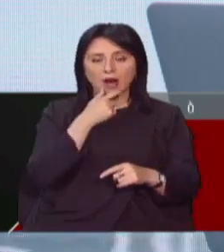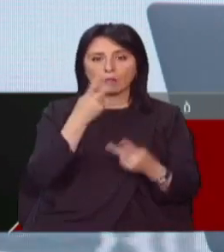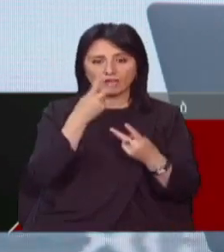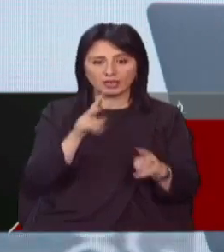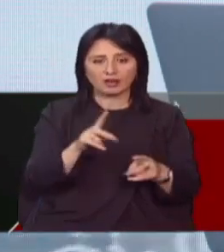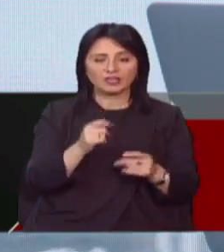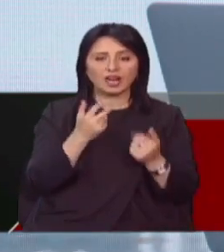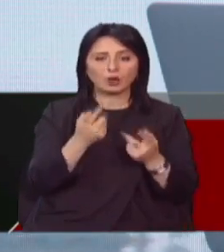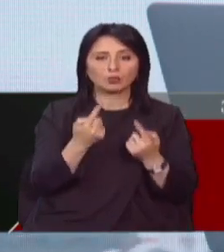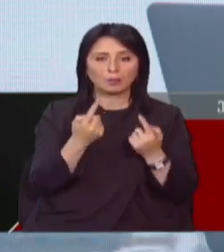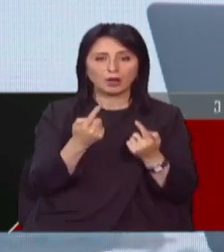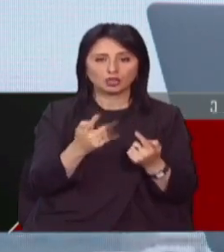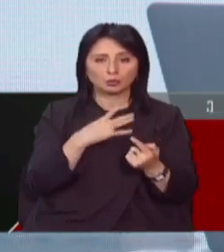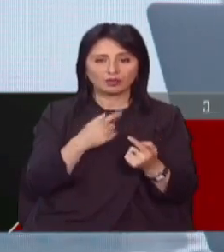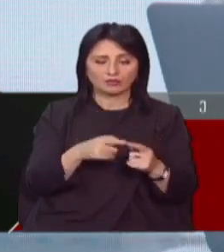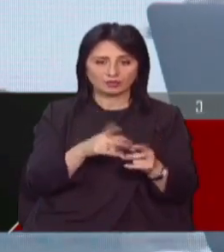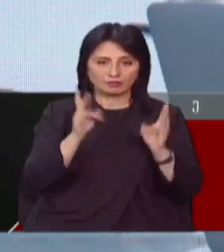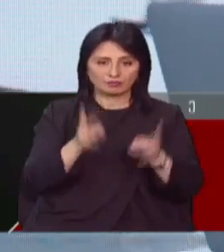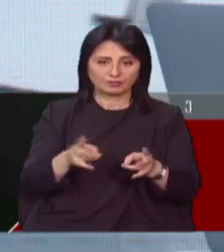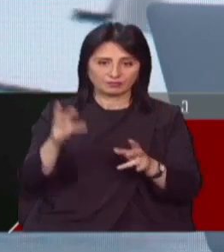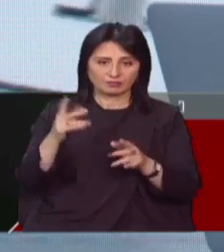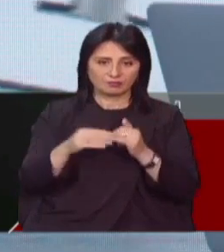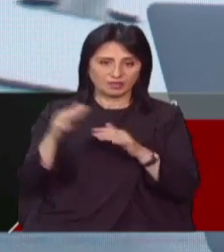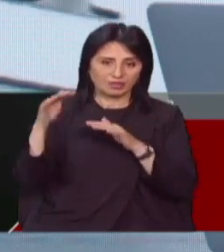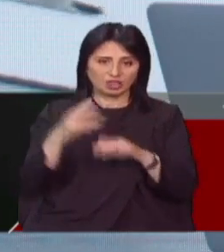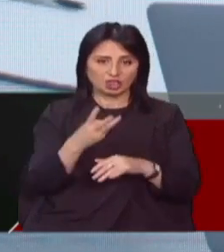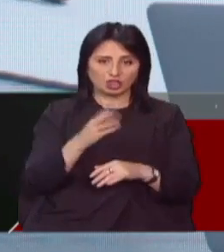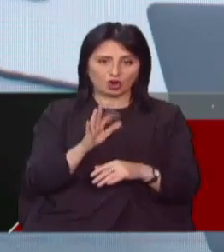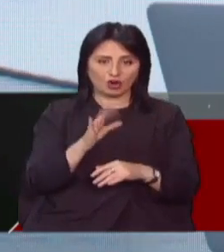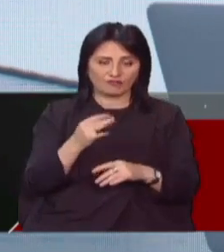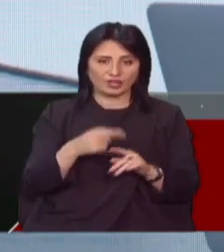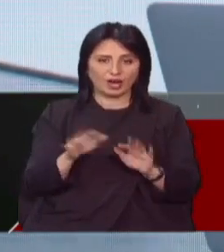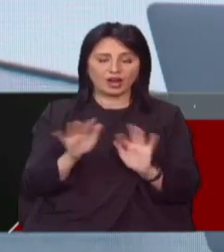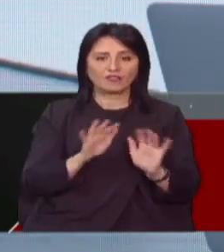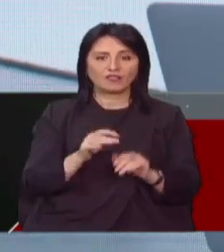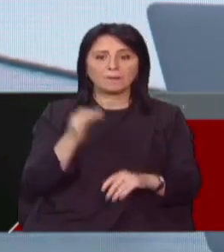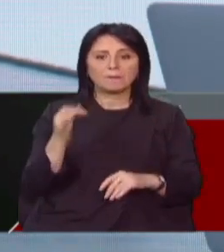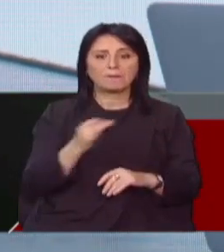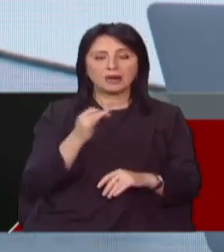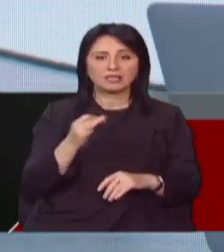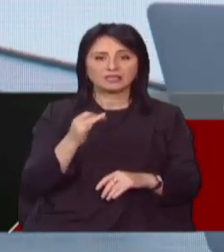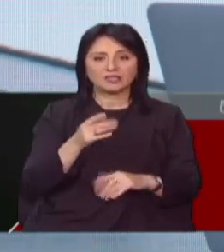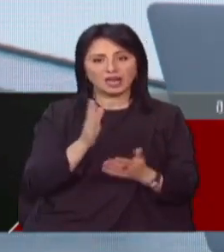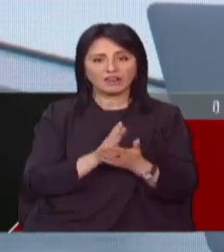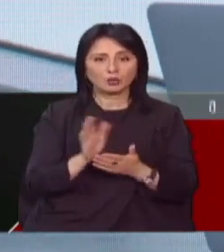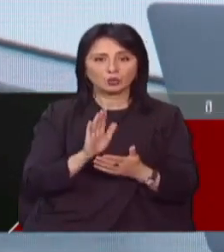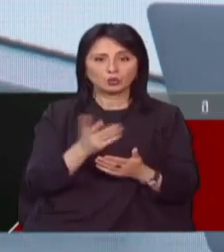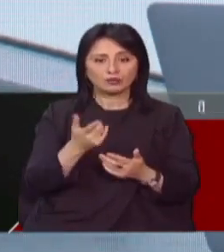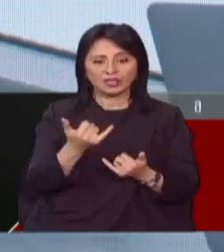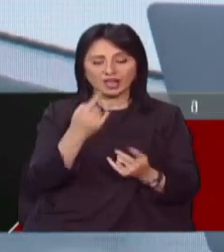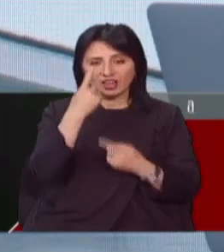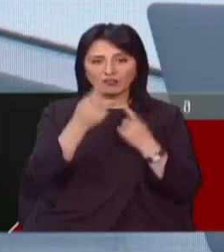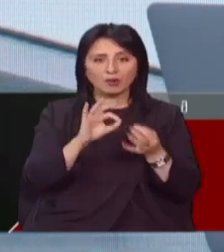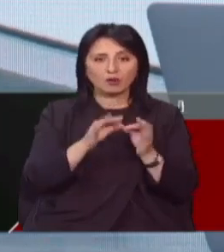ნახა რაოდენ მასშტაბური იყო ის სტიქიური მოვლენები, რომელიც შოვის ტერიტორიაზე განვითარდა. მაინტერესებს, გაგვთვალა ხელთ